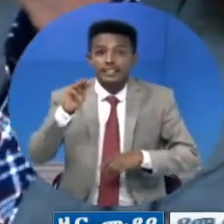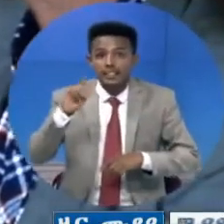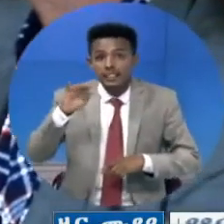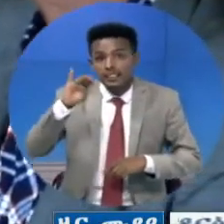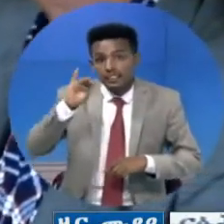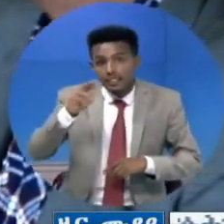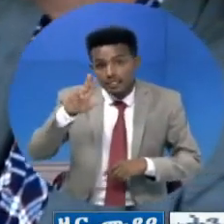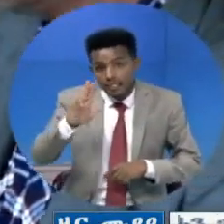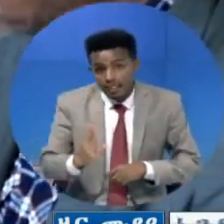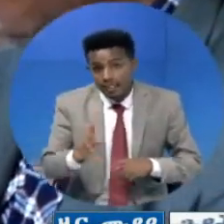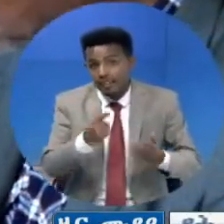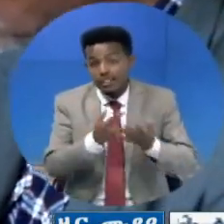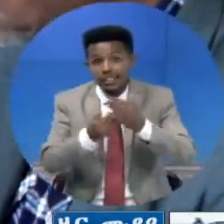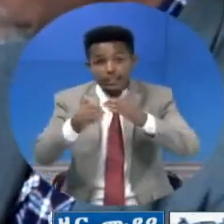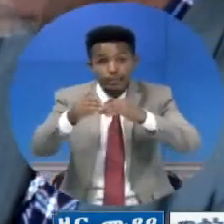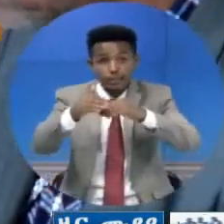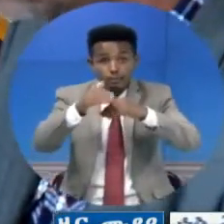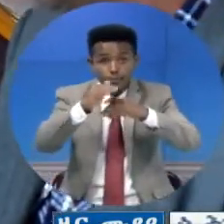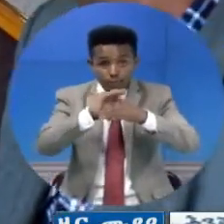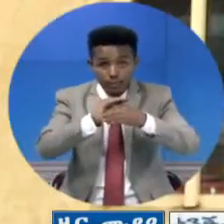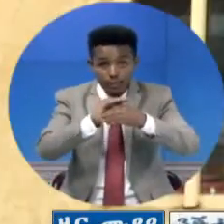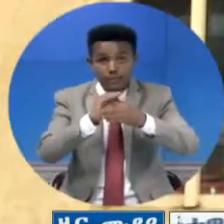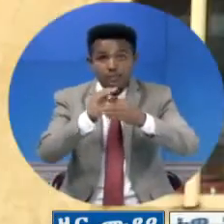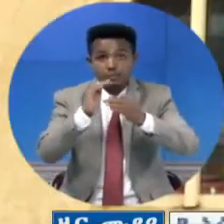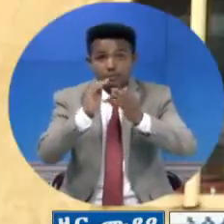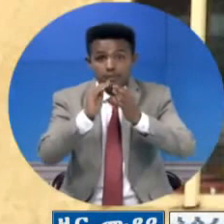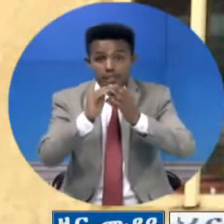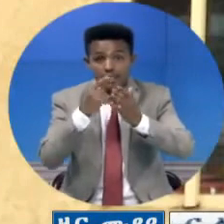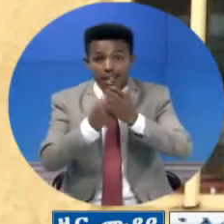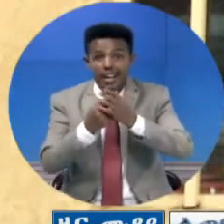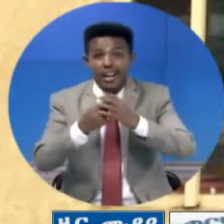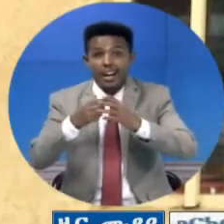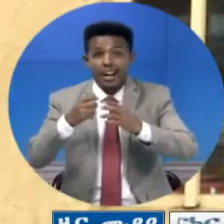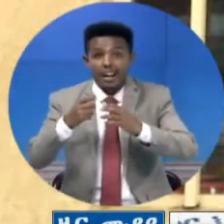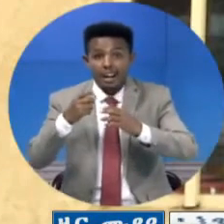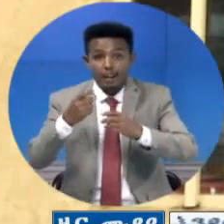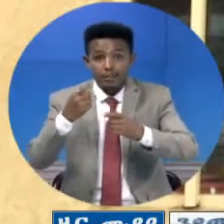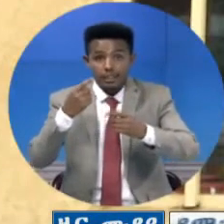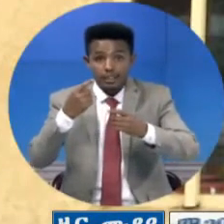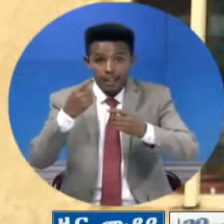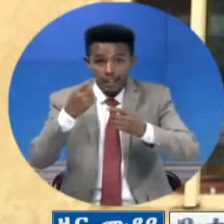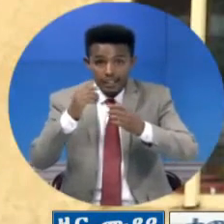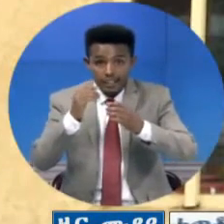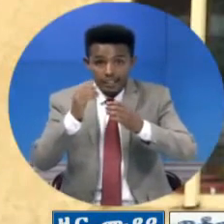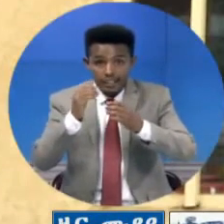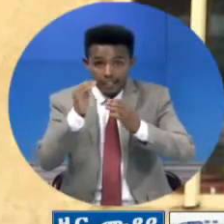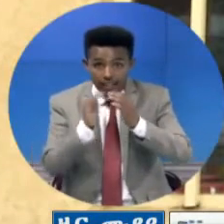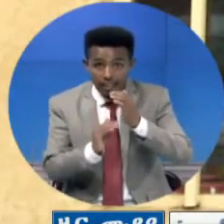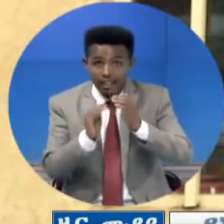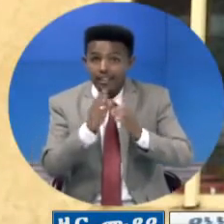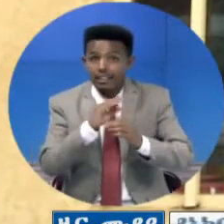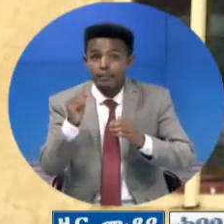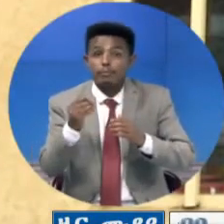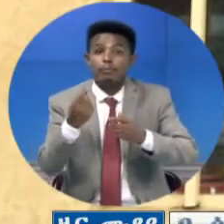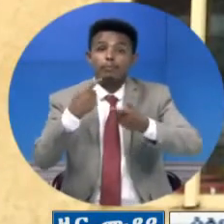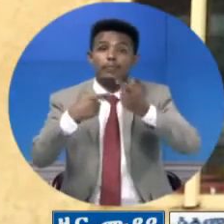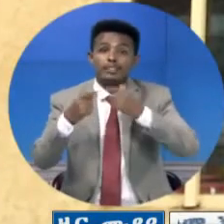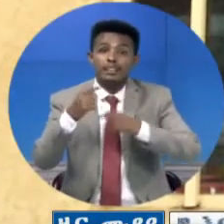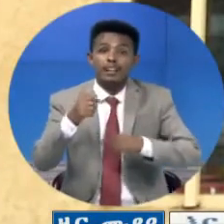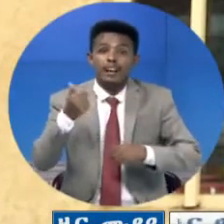250000 ሄክታር ያላነሰ ሽፋን አለው። አጠቃላይ አደገኛና መጤ ጥገኛ አረም ባህሪው ምንድነው?